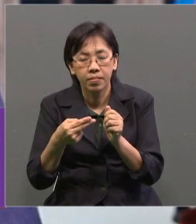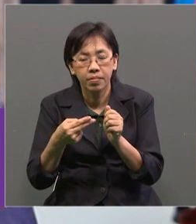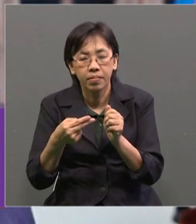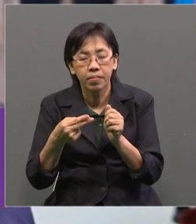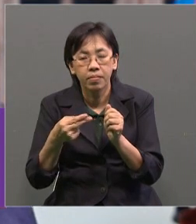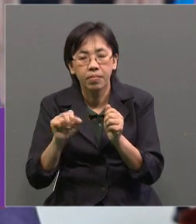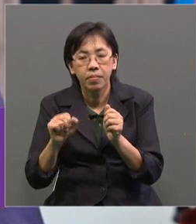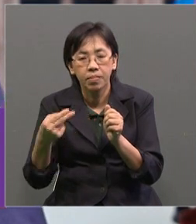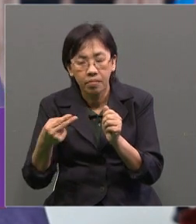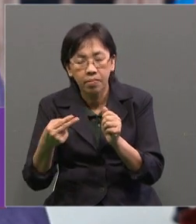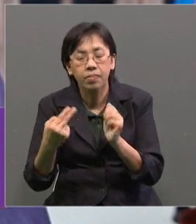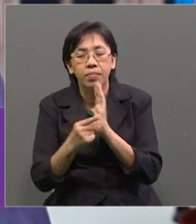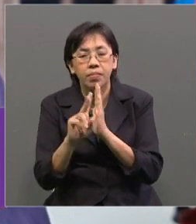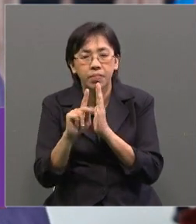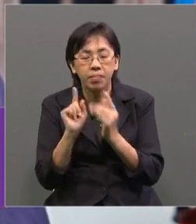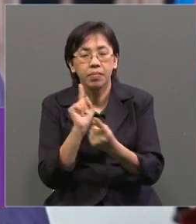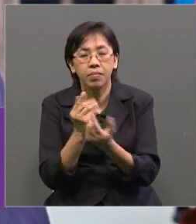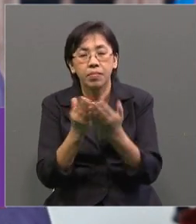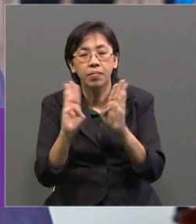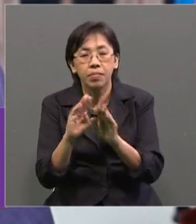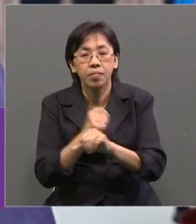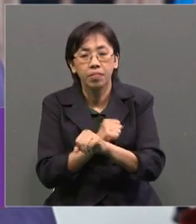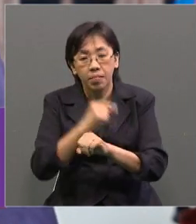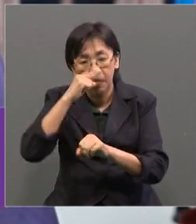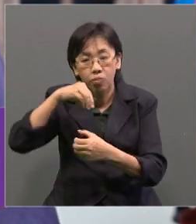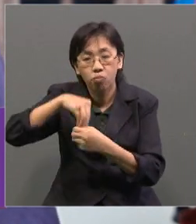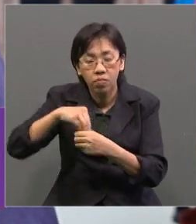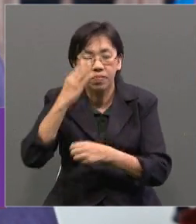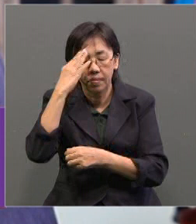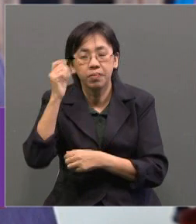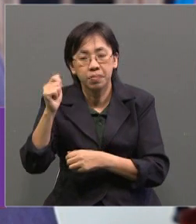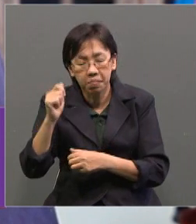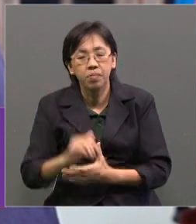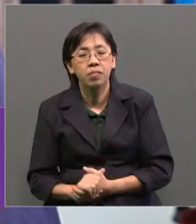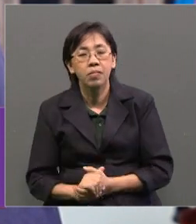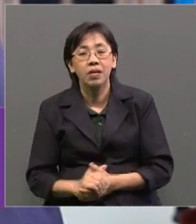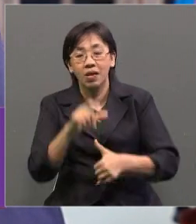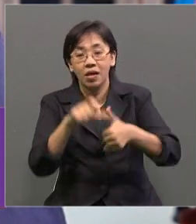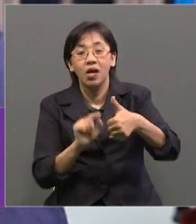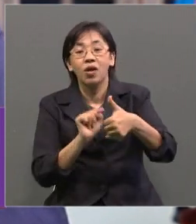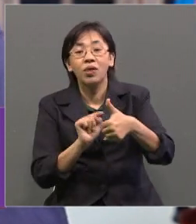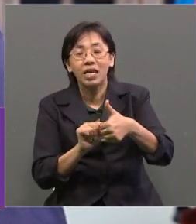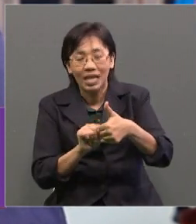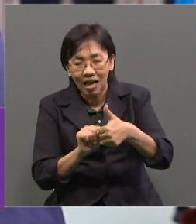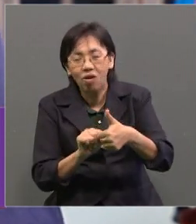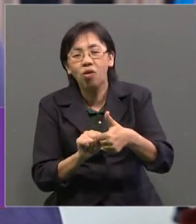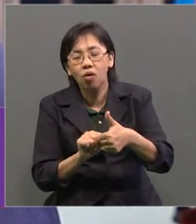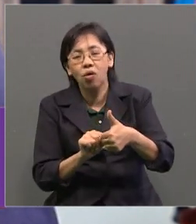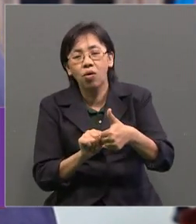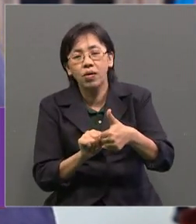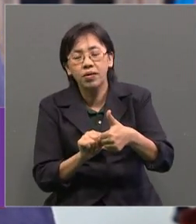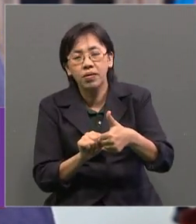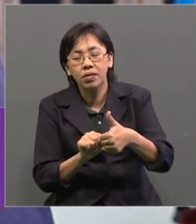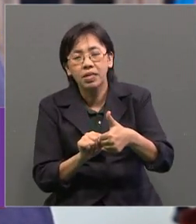แก่นนะคะไปพบกับครอบครัวของแรงงานไทยที่อยู่ในอิสราเอลนะคะอย่างท่านนี้นะคะคุณรำเพย